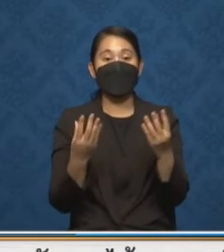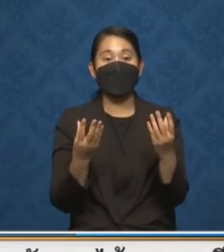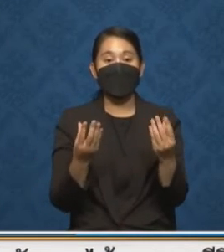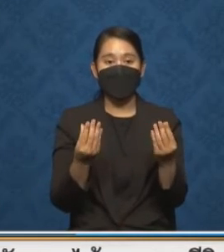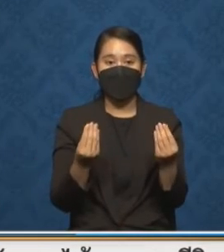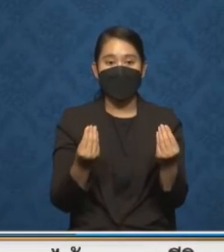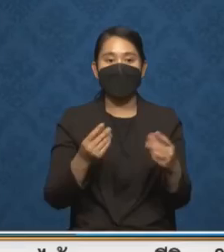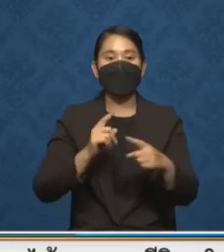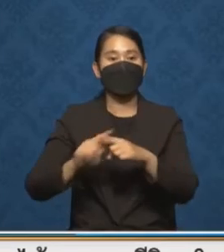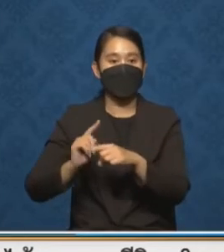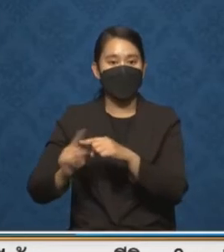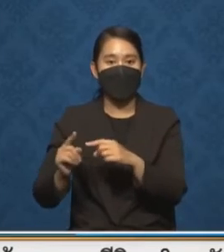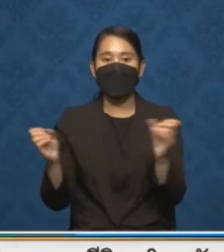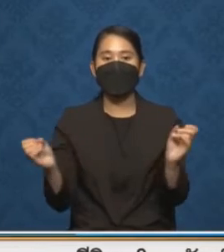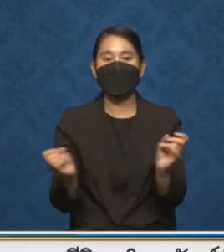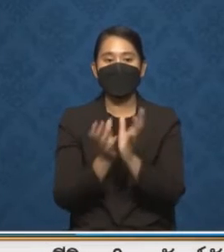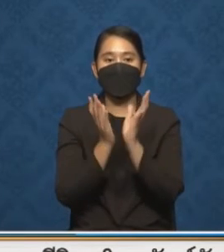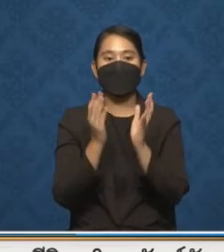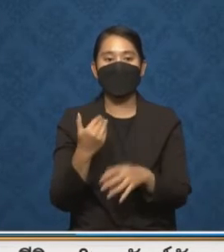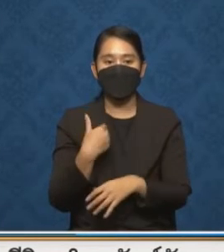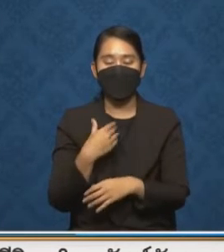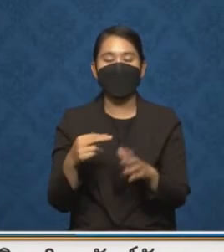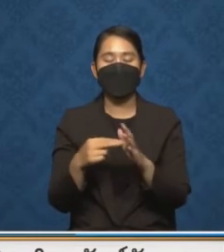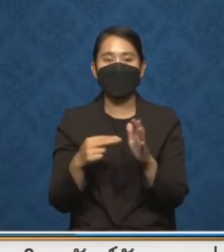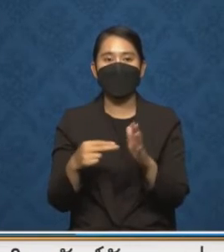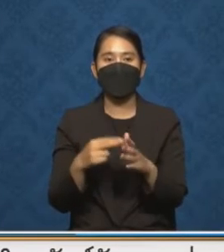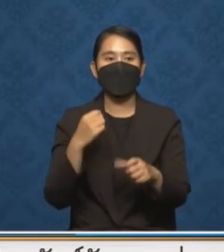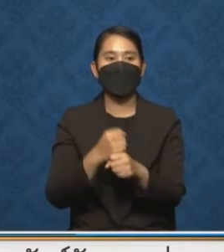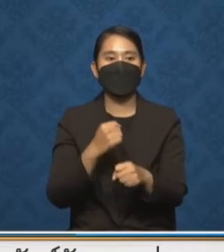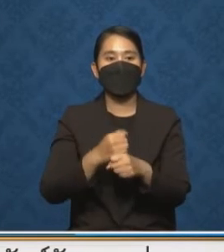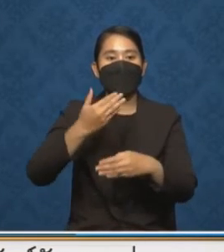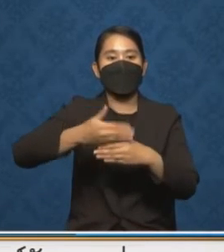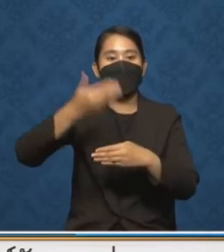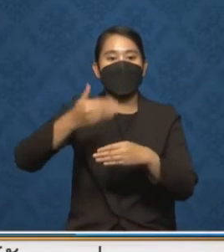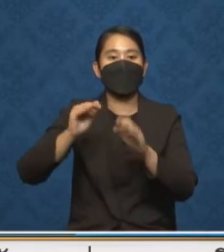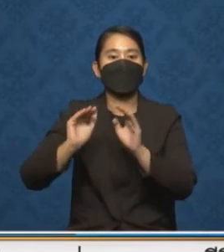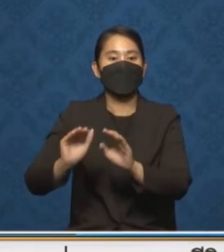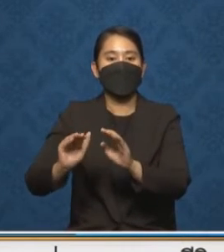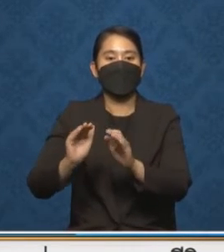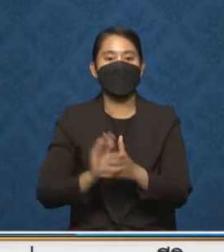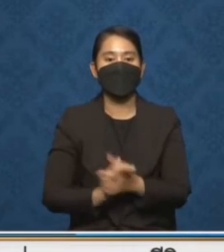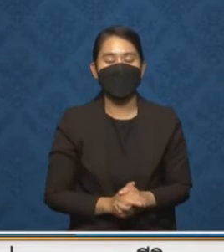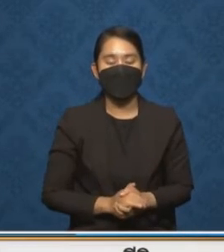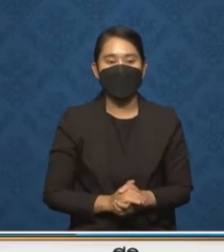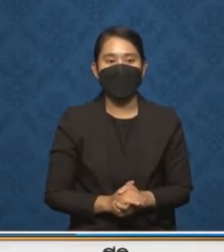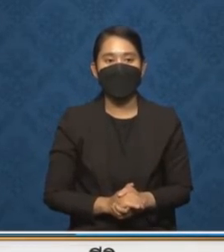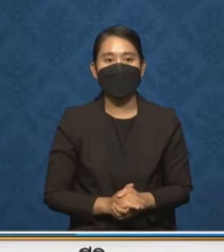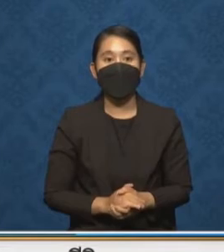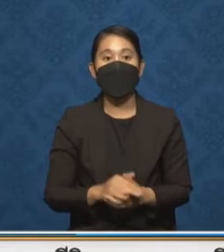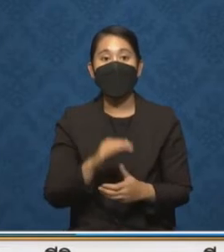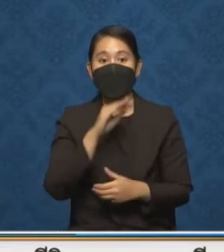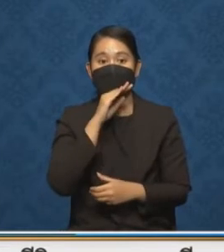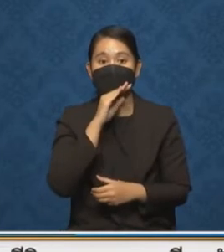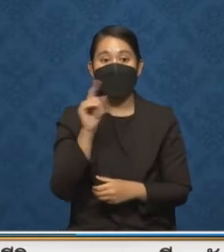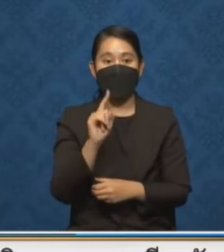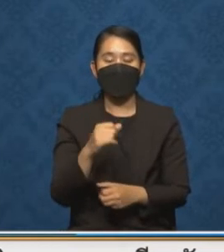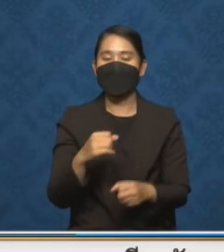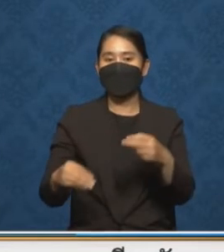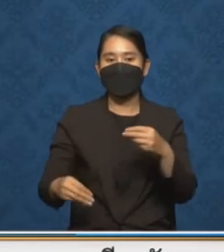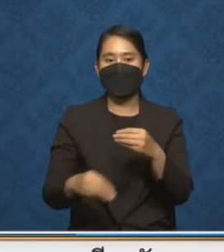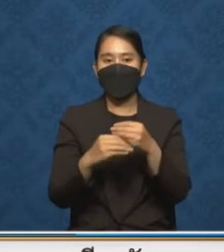นที่เป็ประโยชน์ทำเกษษกรรมมาใช้เพื่อการกัเก็บน้เป็นต้นแต่ถท่านทำ 3 มติเร